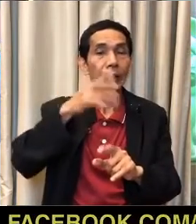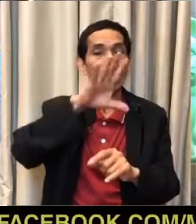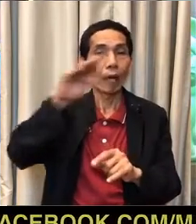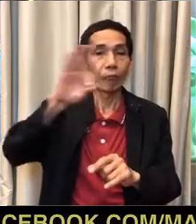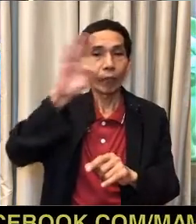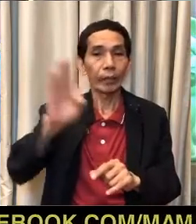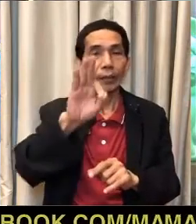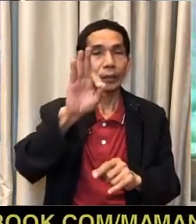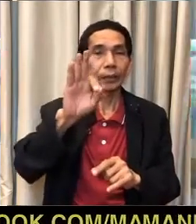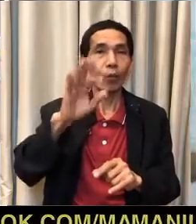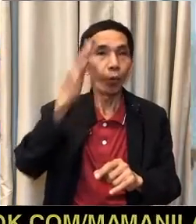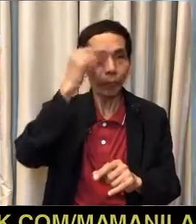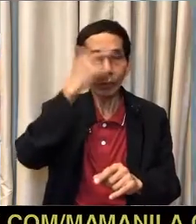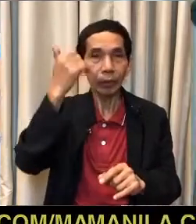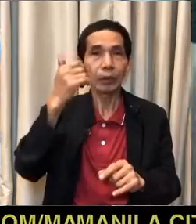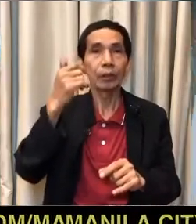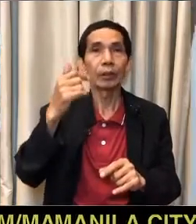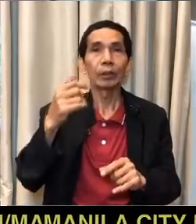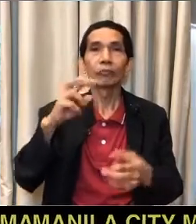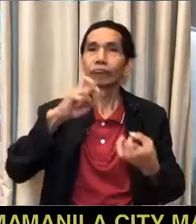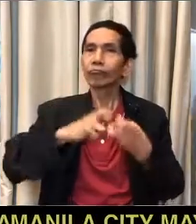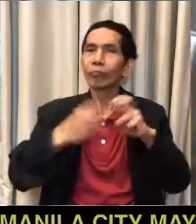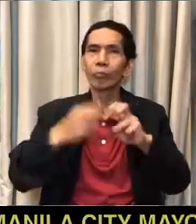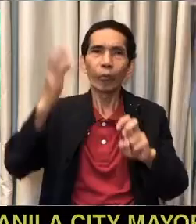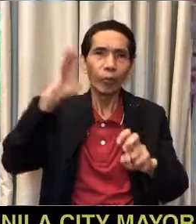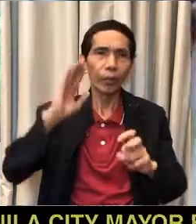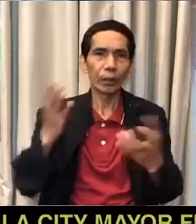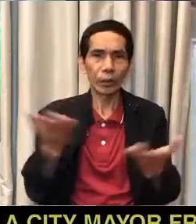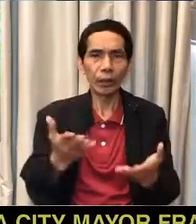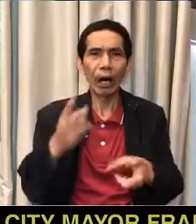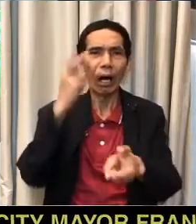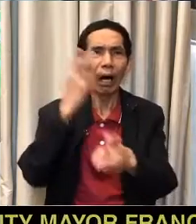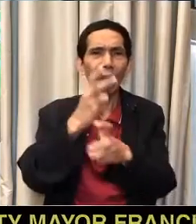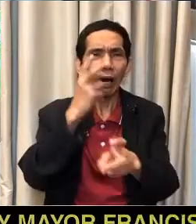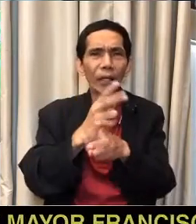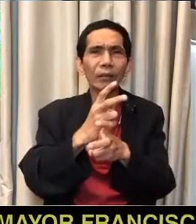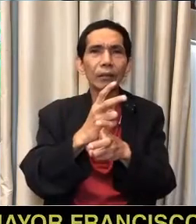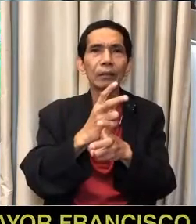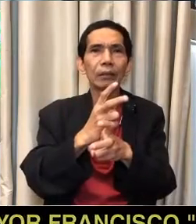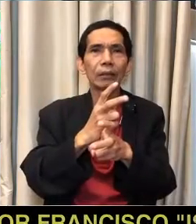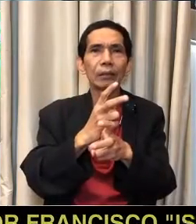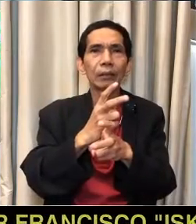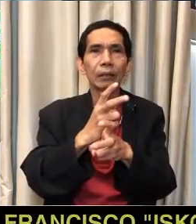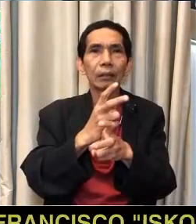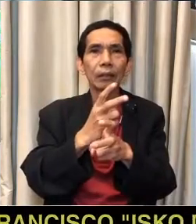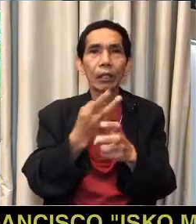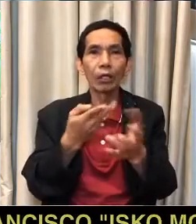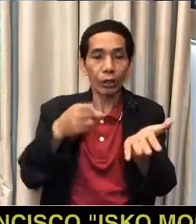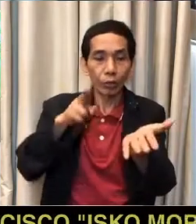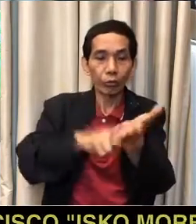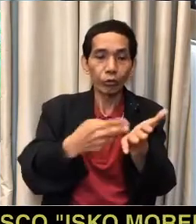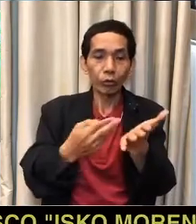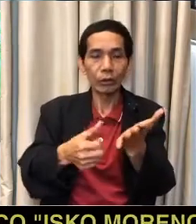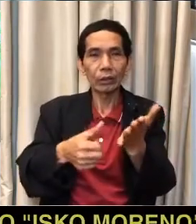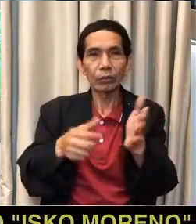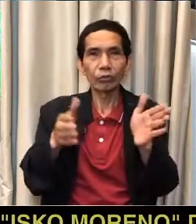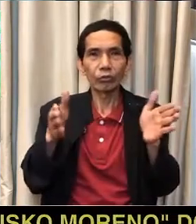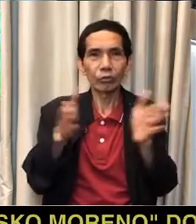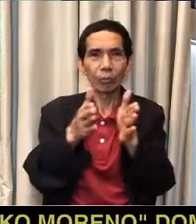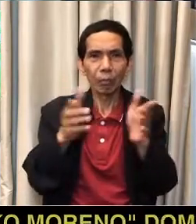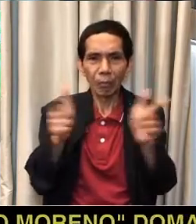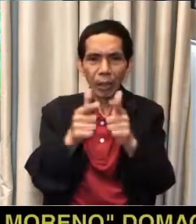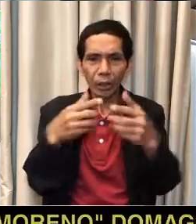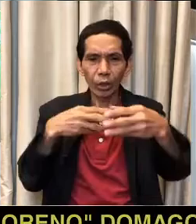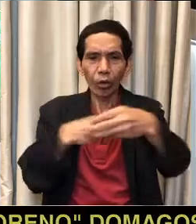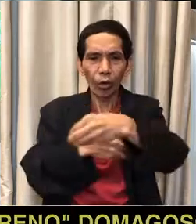Friday. Kasi isa sa naging problema dito, nahirapan yung mga nagpaparehistro. Dahil makitid eh, at maliit